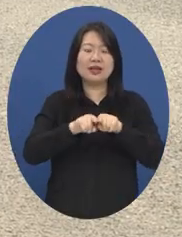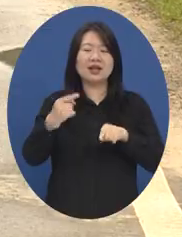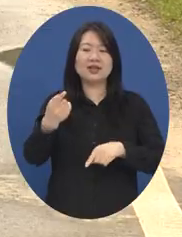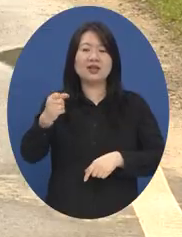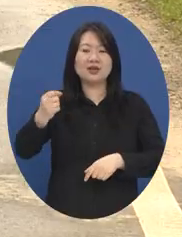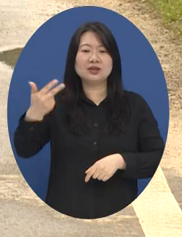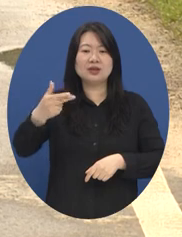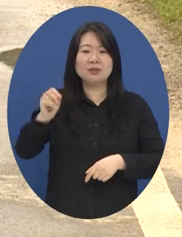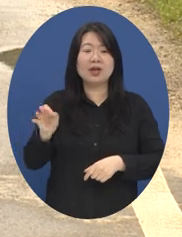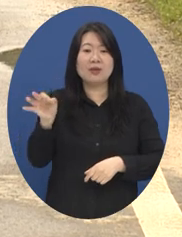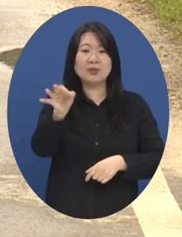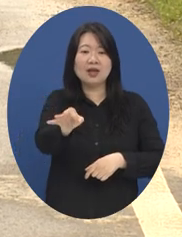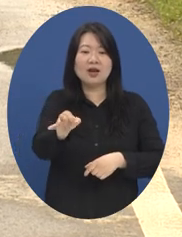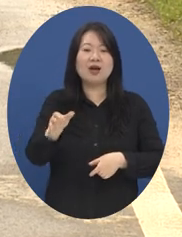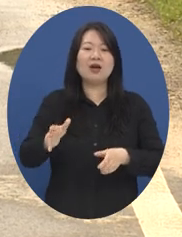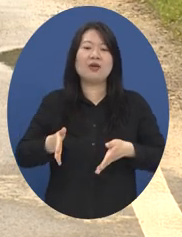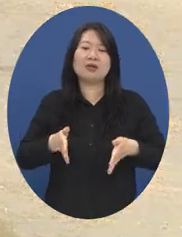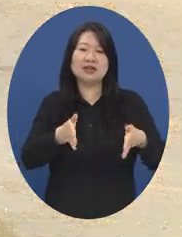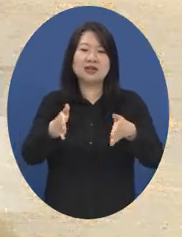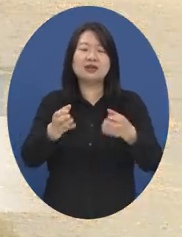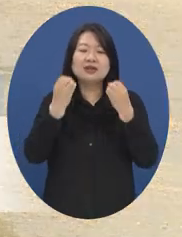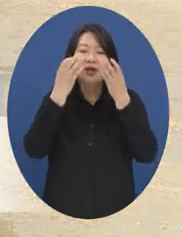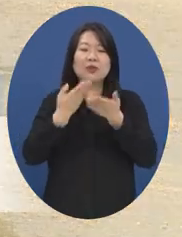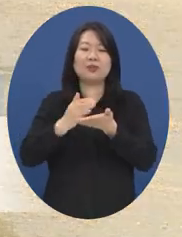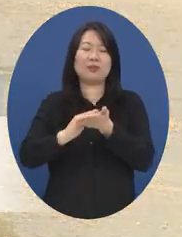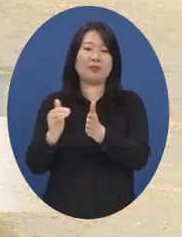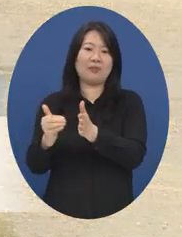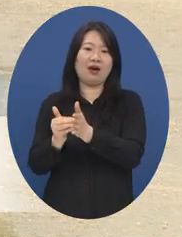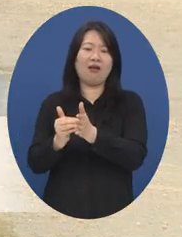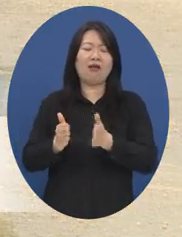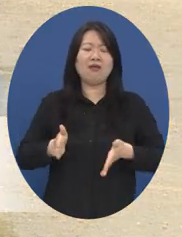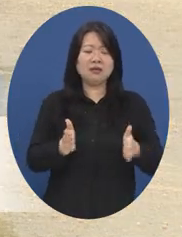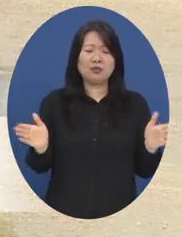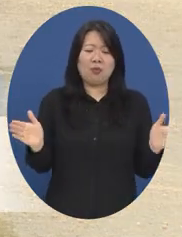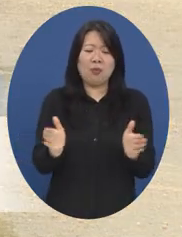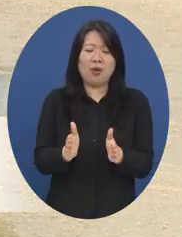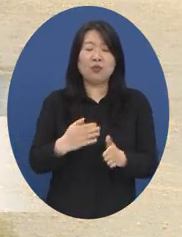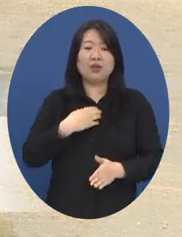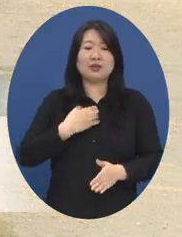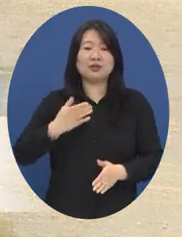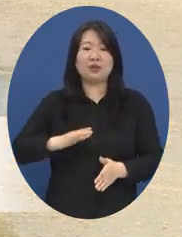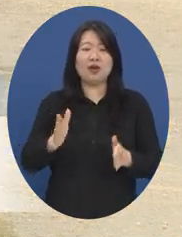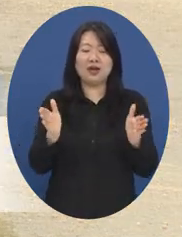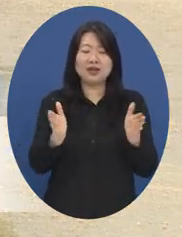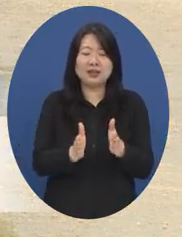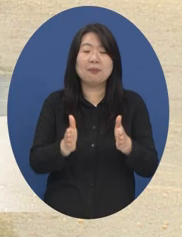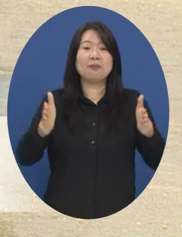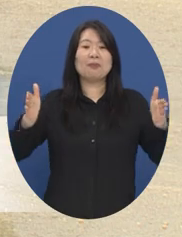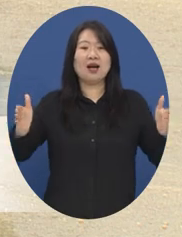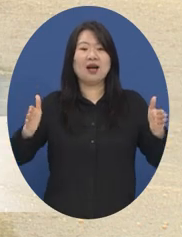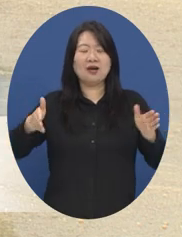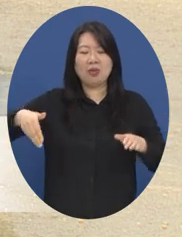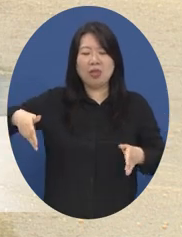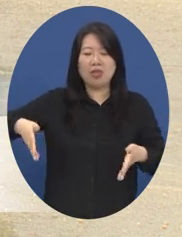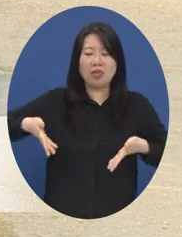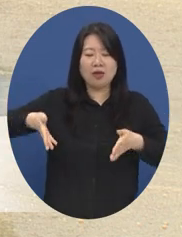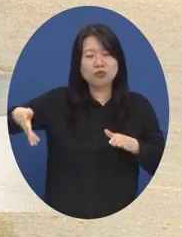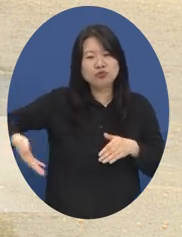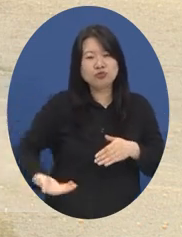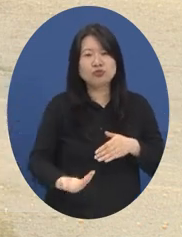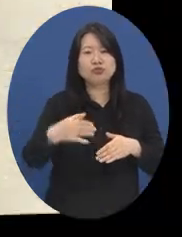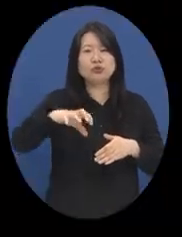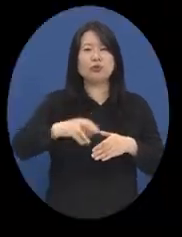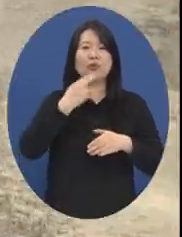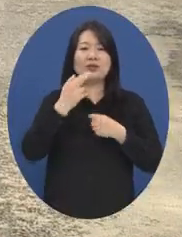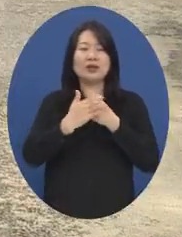마을길을 재 단장했습니다 길 좁아서 굉장히 유 맨 데 지금 길도 넓어 지고 움푹 파인 것도 없어져서 아주